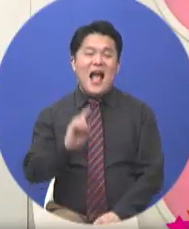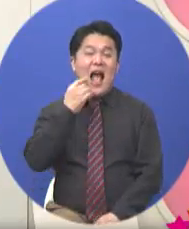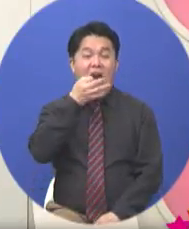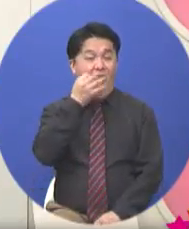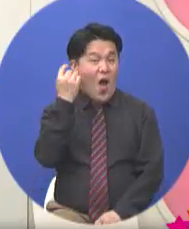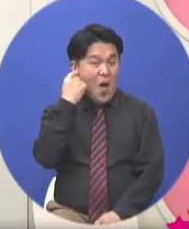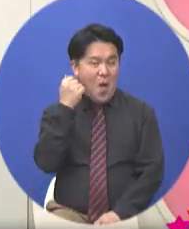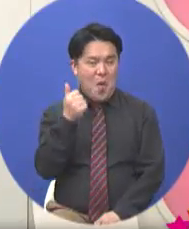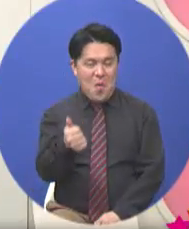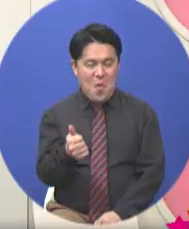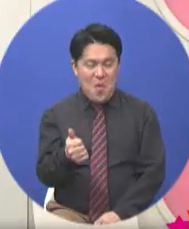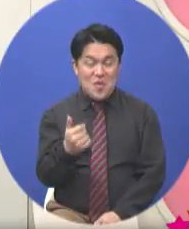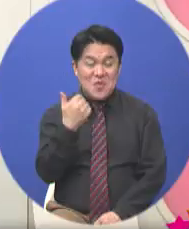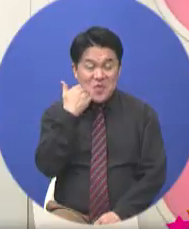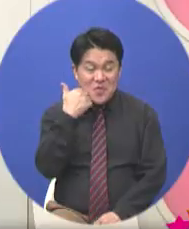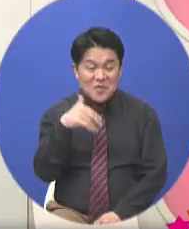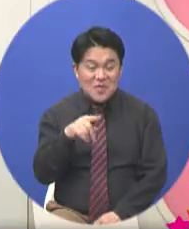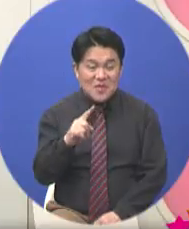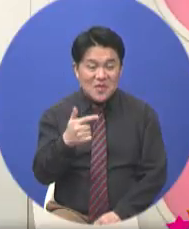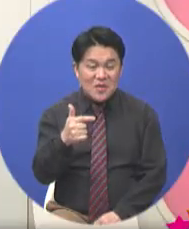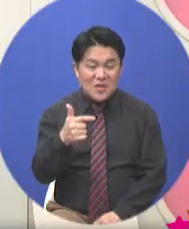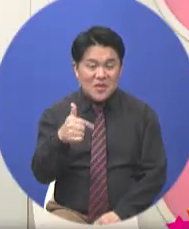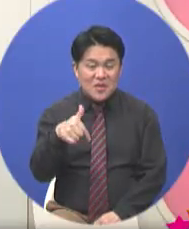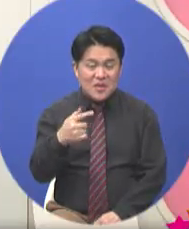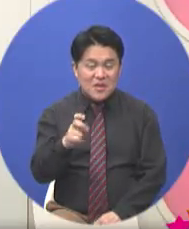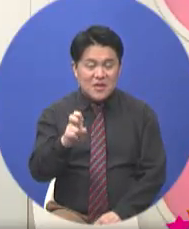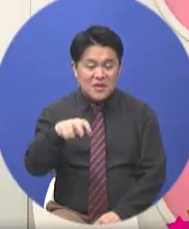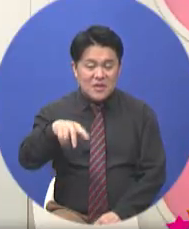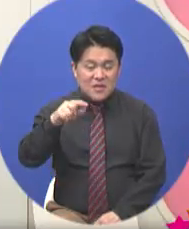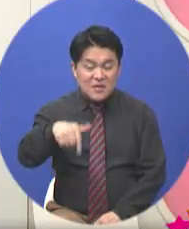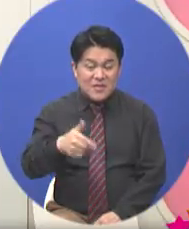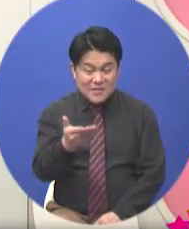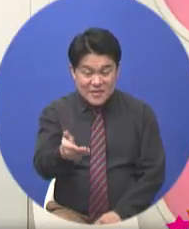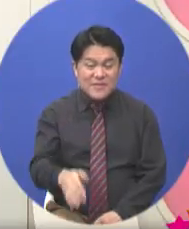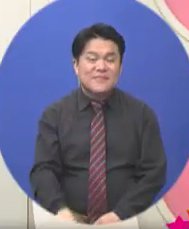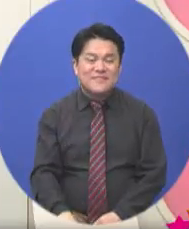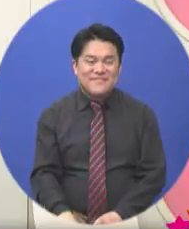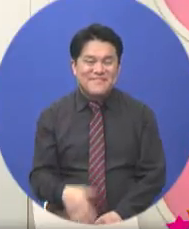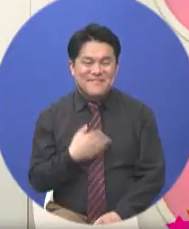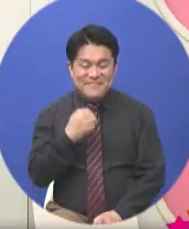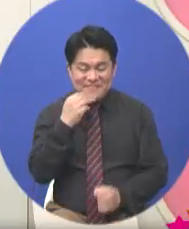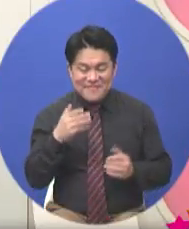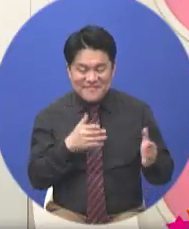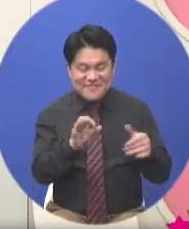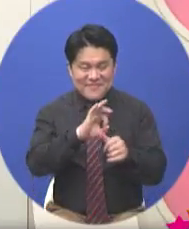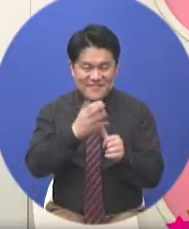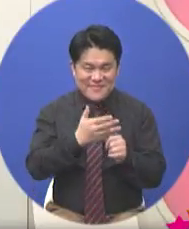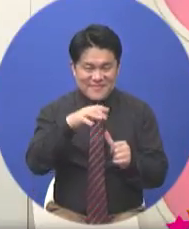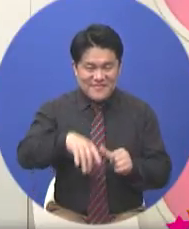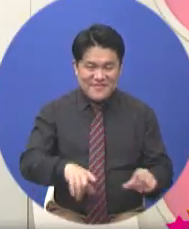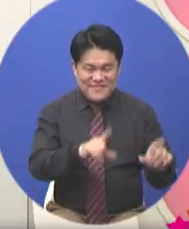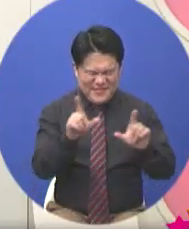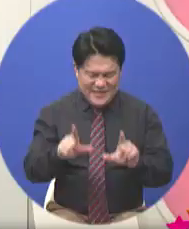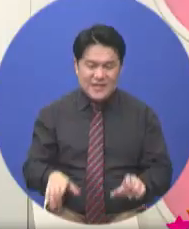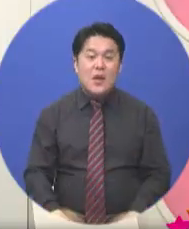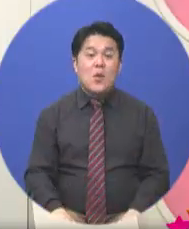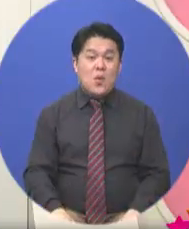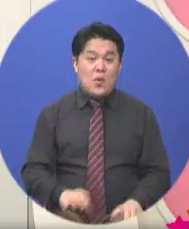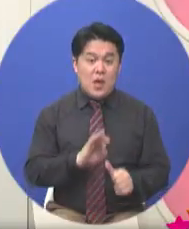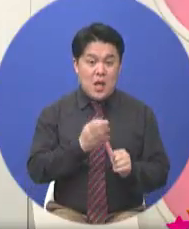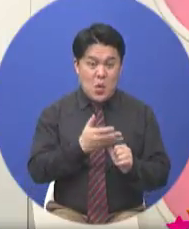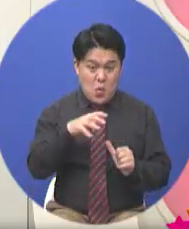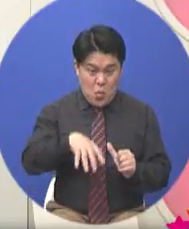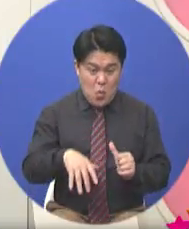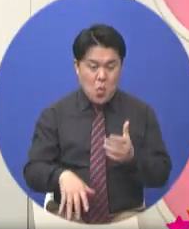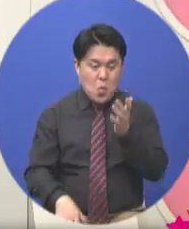아름다운 목소리의 주인공 전금숙님. 네, 저는 경기도 안양에 살고 있습니다. 아, 네.